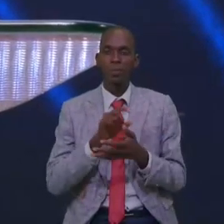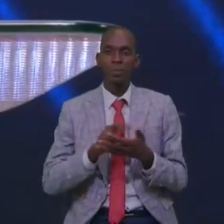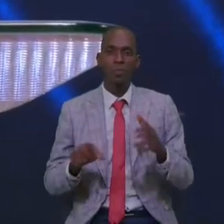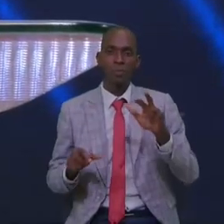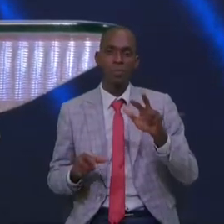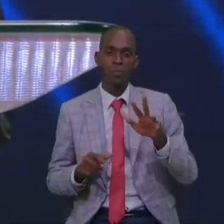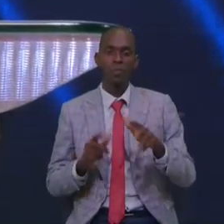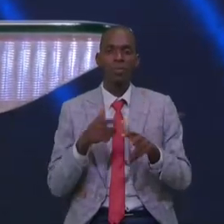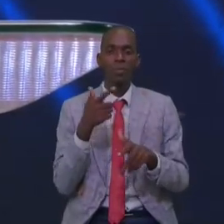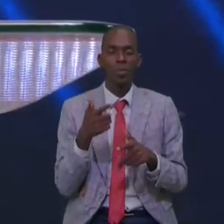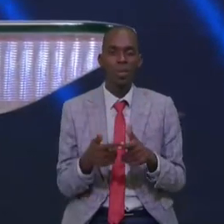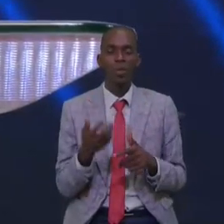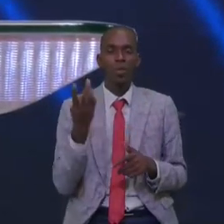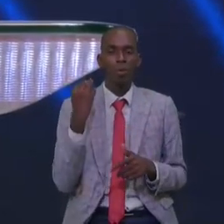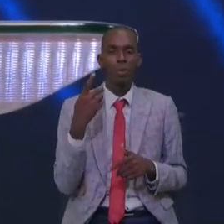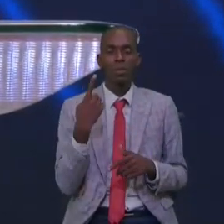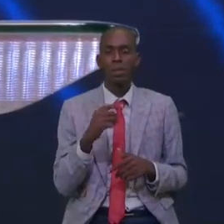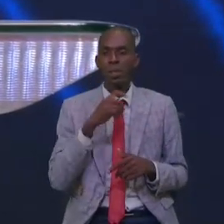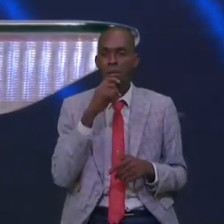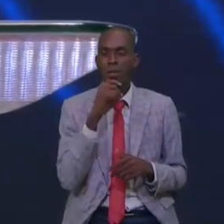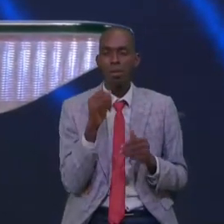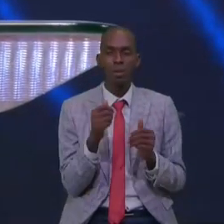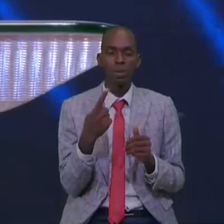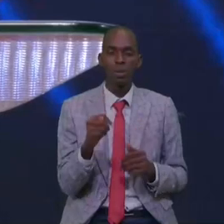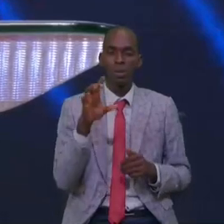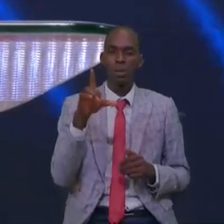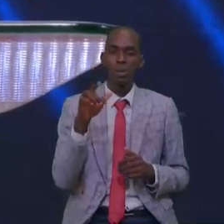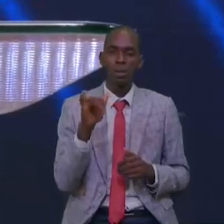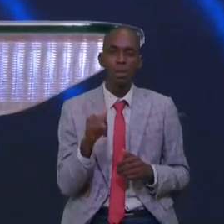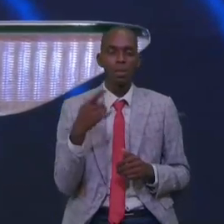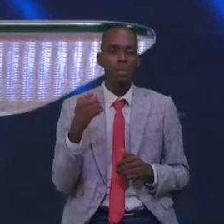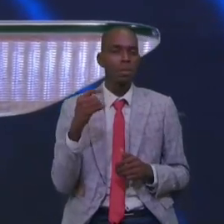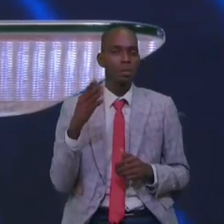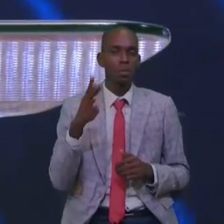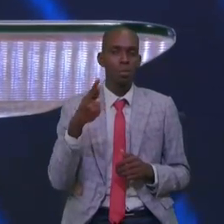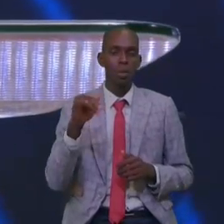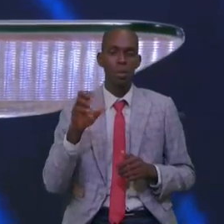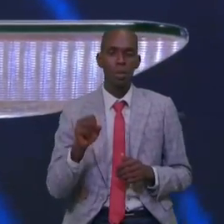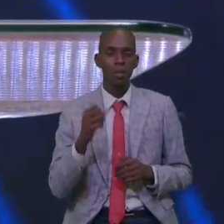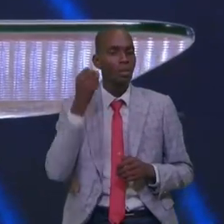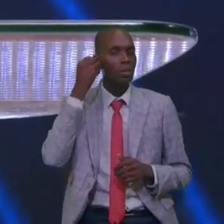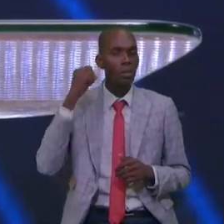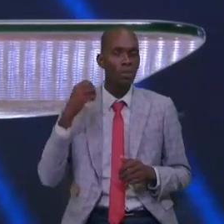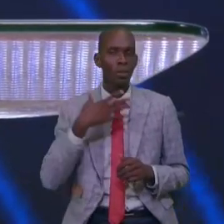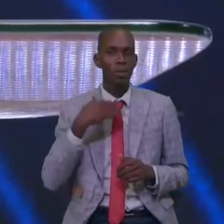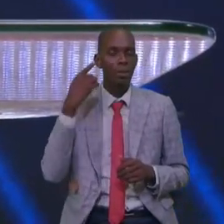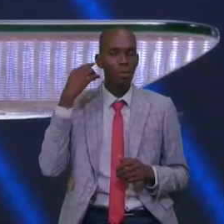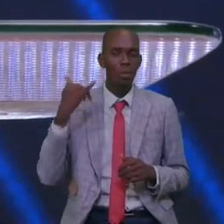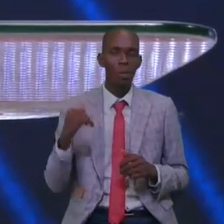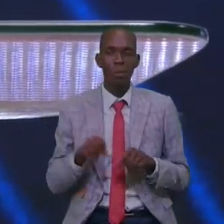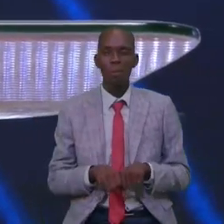dit: Alors le fer, l'argile, les reins,